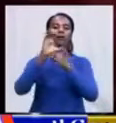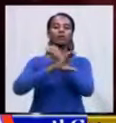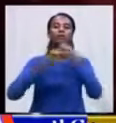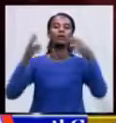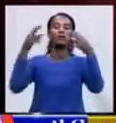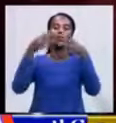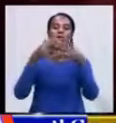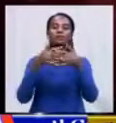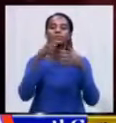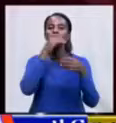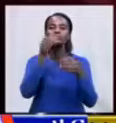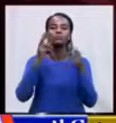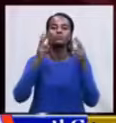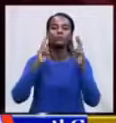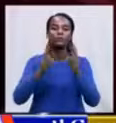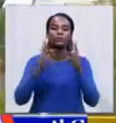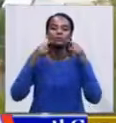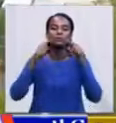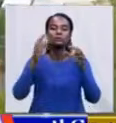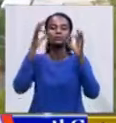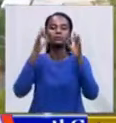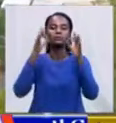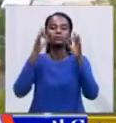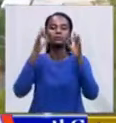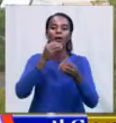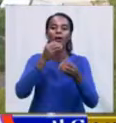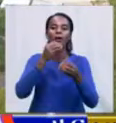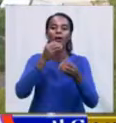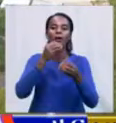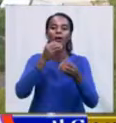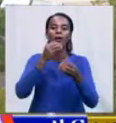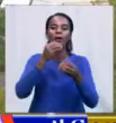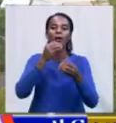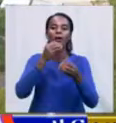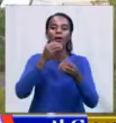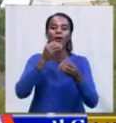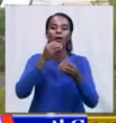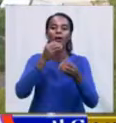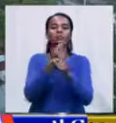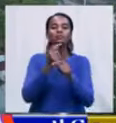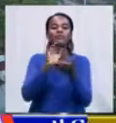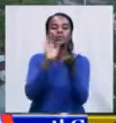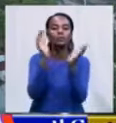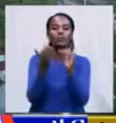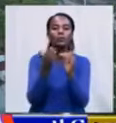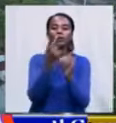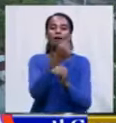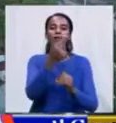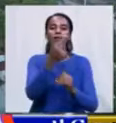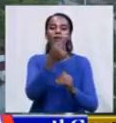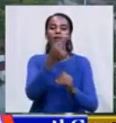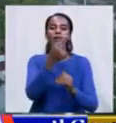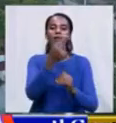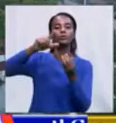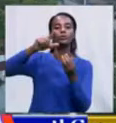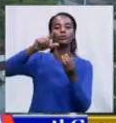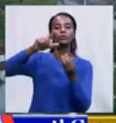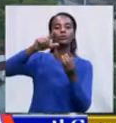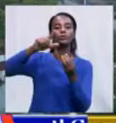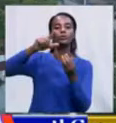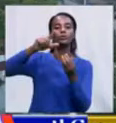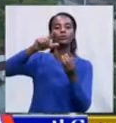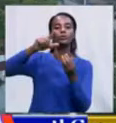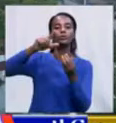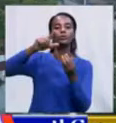ደረጃ የታወጀው የአስቸኳይ ጊዜ አዋጅ ድንጋጌዎች በአብዛኛው የክልላችን አካባቢዎች በአግባቡ እየተተገበረ ሲሆን፣ በአንዳንድ የክልሉ አካባቢዎች በመጠጥ